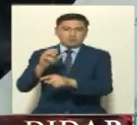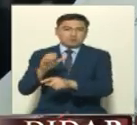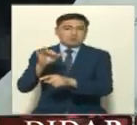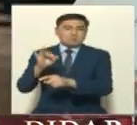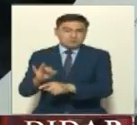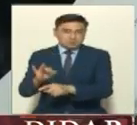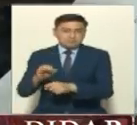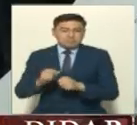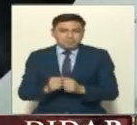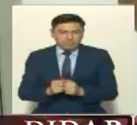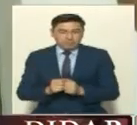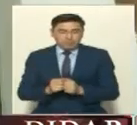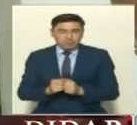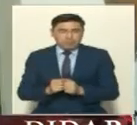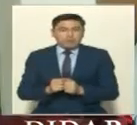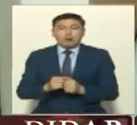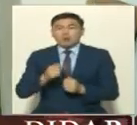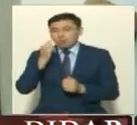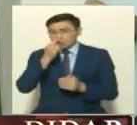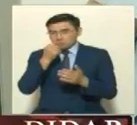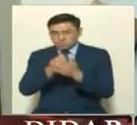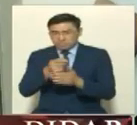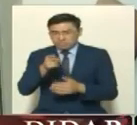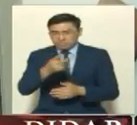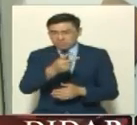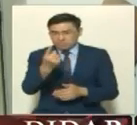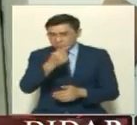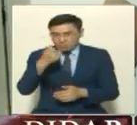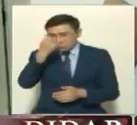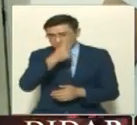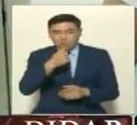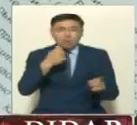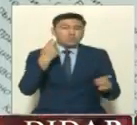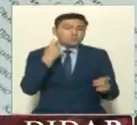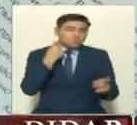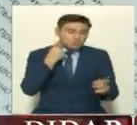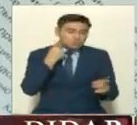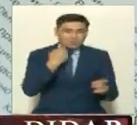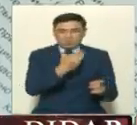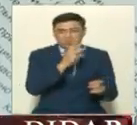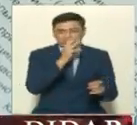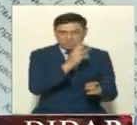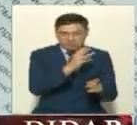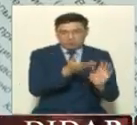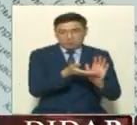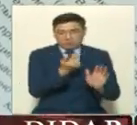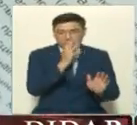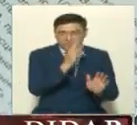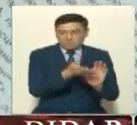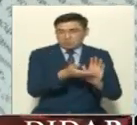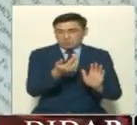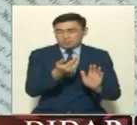исполнителя Аскарбека Исинкулова. Вплоть до августа 2021 года сумма долга удерживалась с заработной платы ответчика.